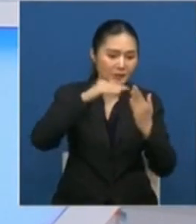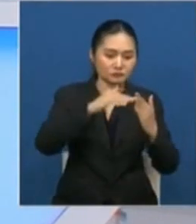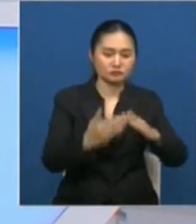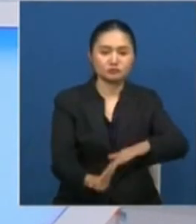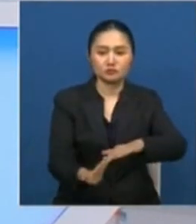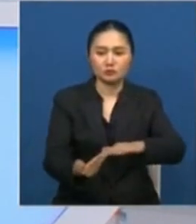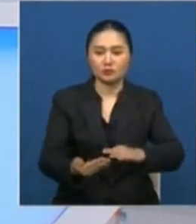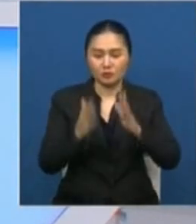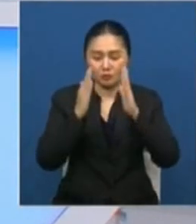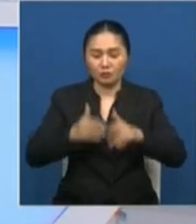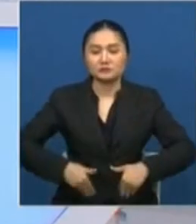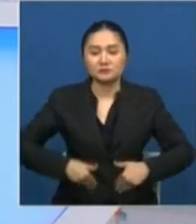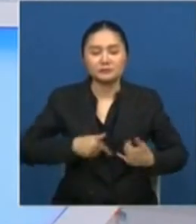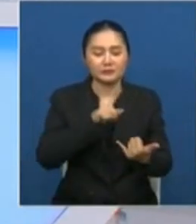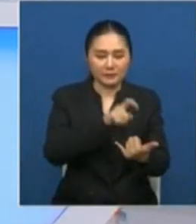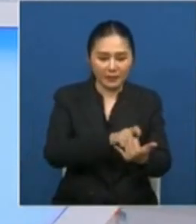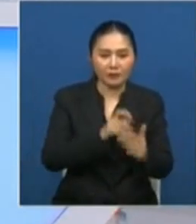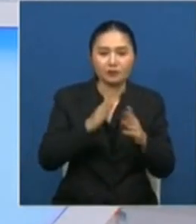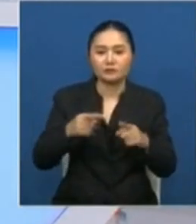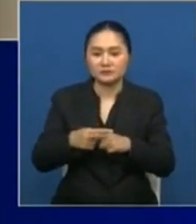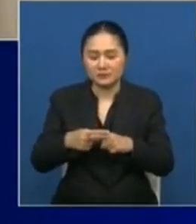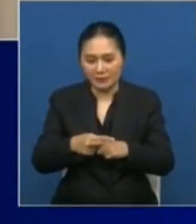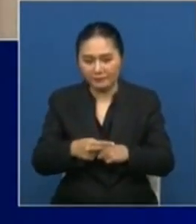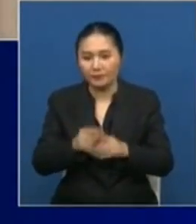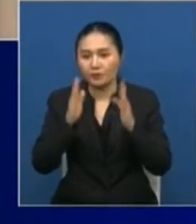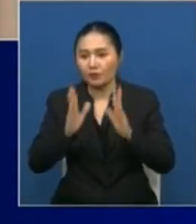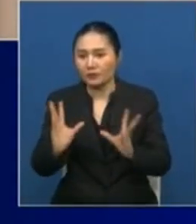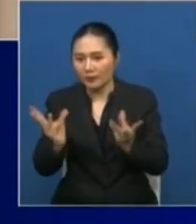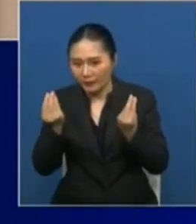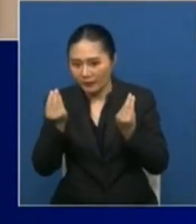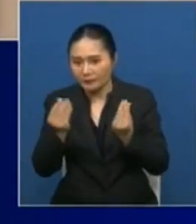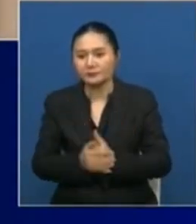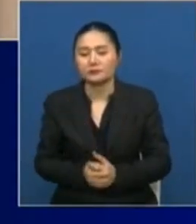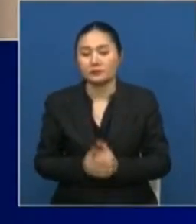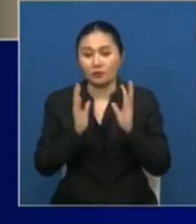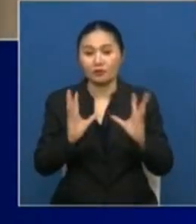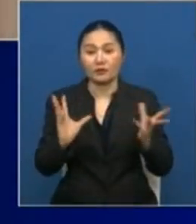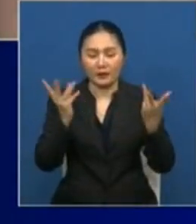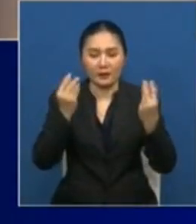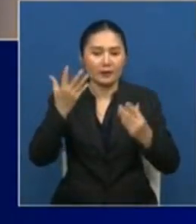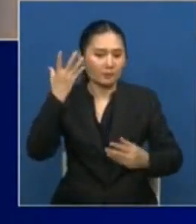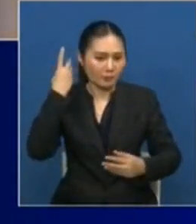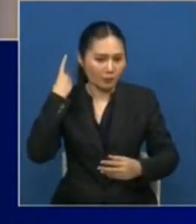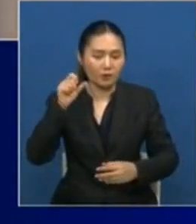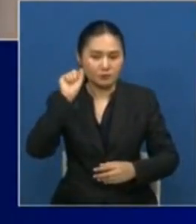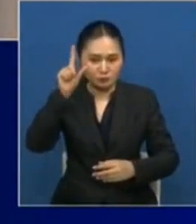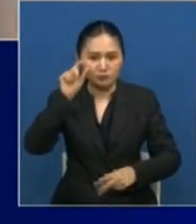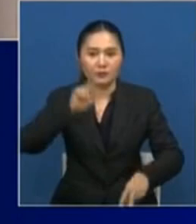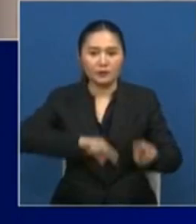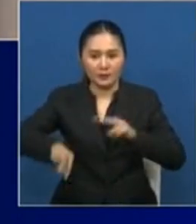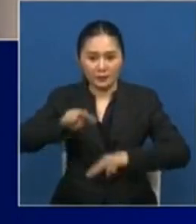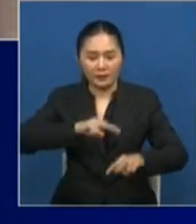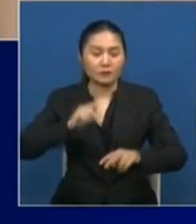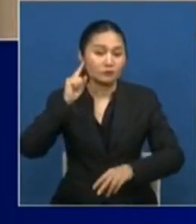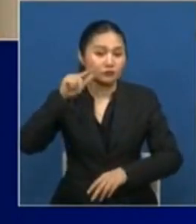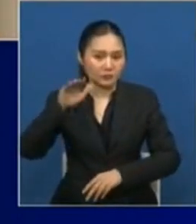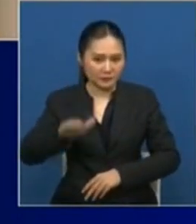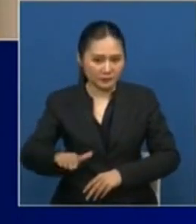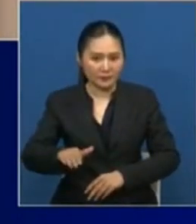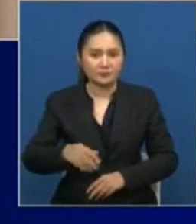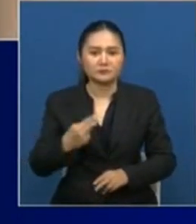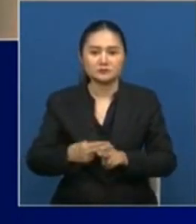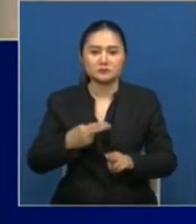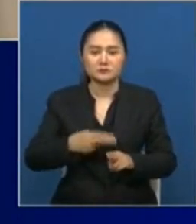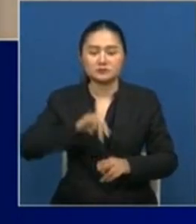มีทั้งคนเสียชีวิตคนบาดเจ็บคนสูญหายคนสูญหายที่เมื่อวานกำลังเร่งค้นหากันอยู่ก็คือเด็กหญิงชุติมานหรือว่าน้